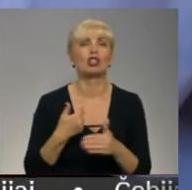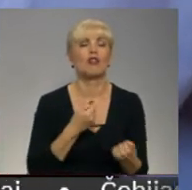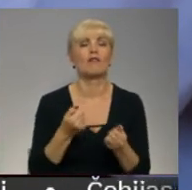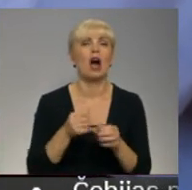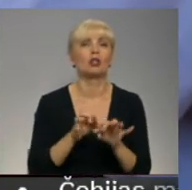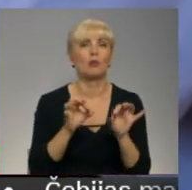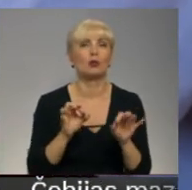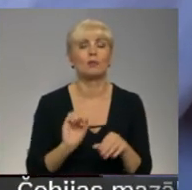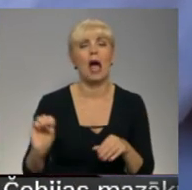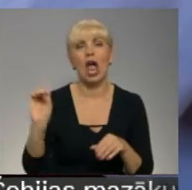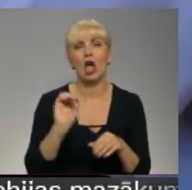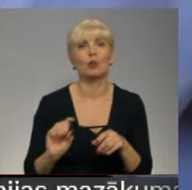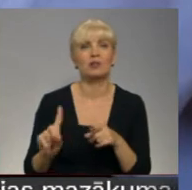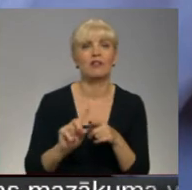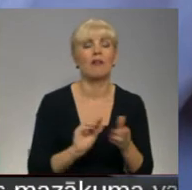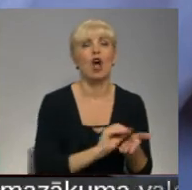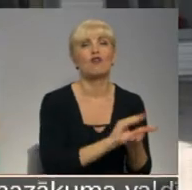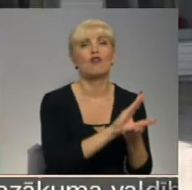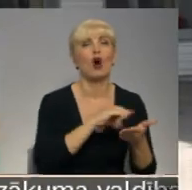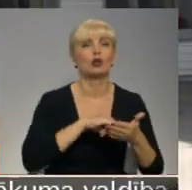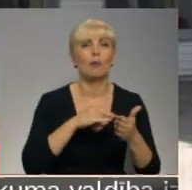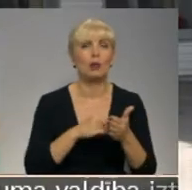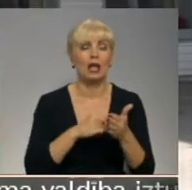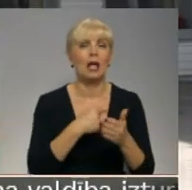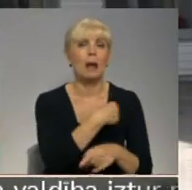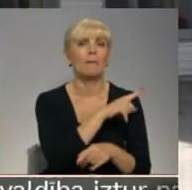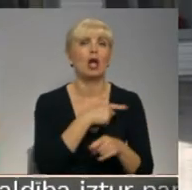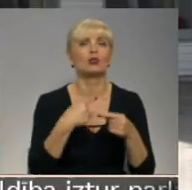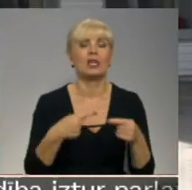uzsākts Eiropas Savienības struktūra fondu projekts medicīnas iekārta